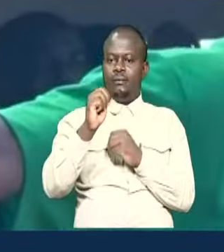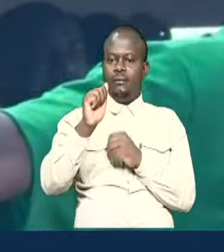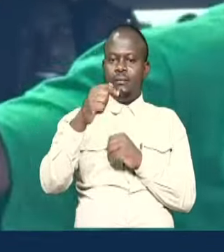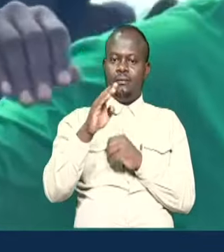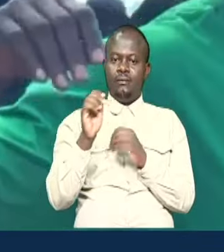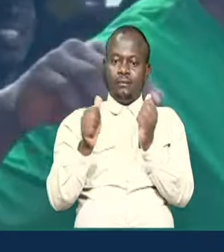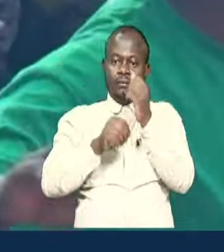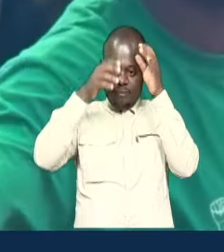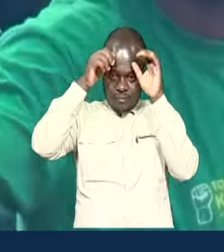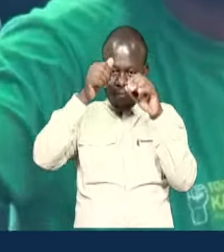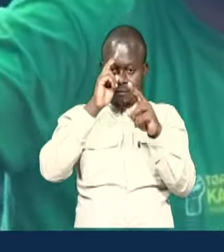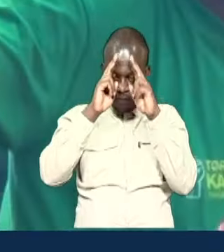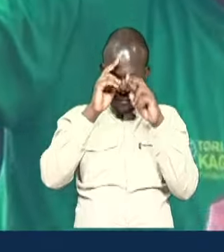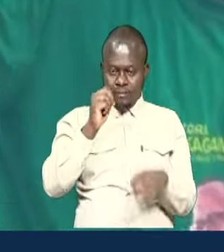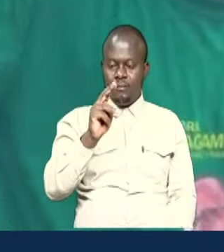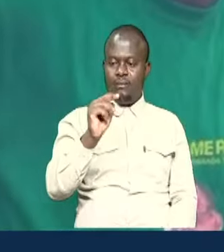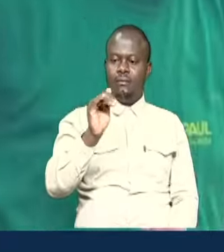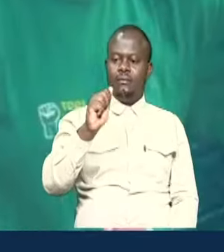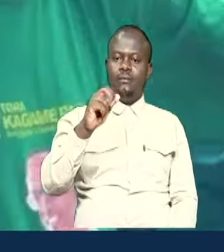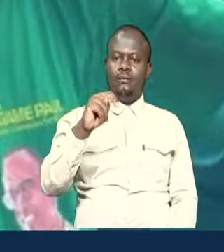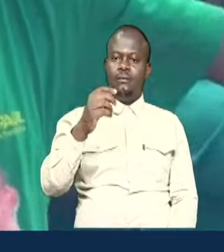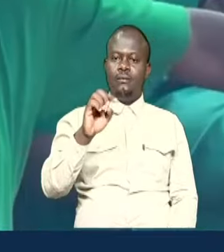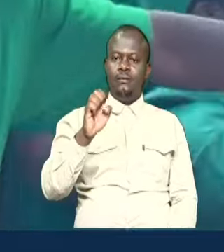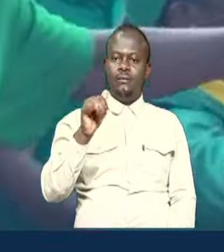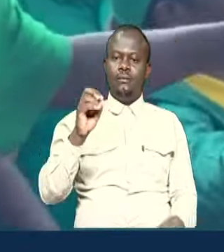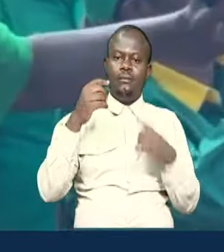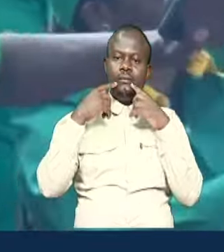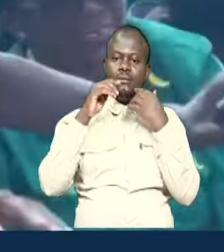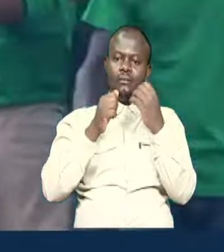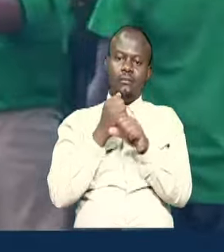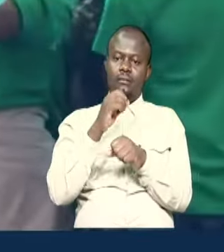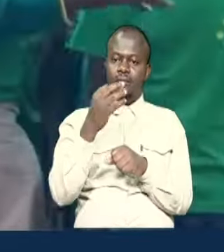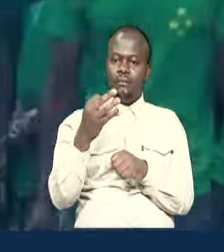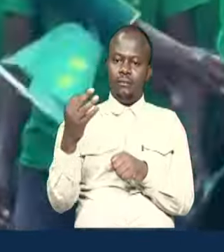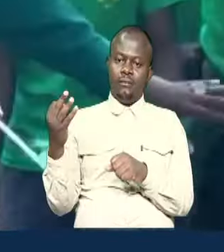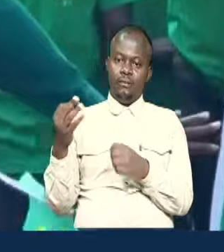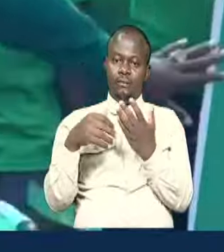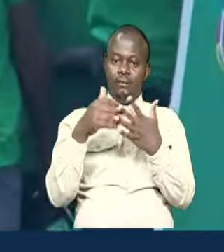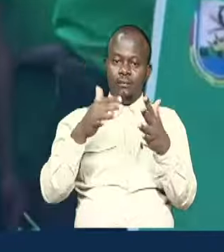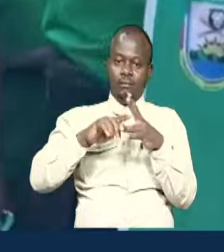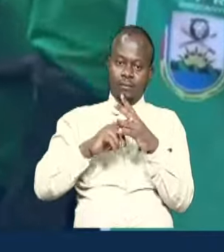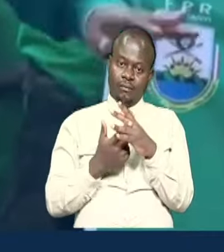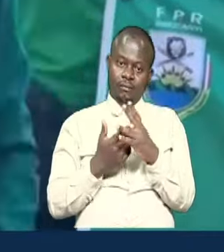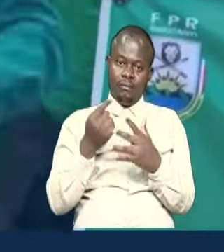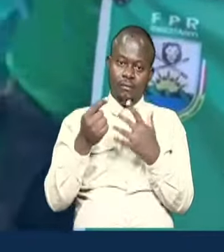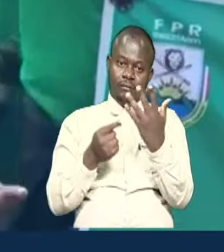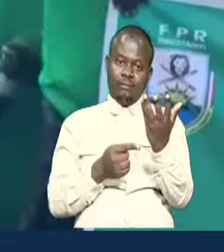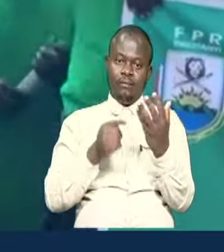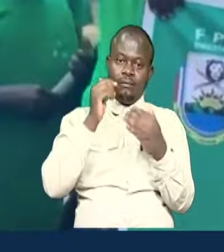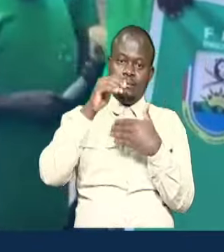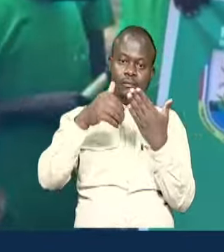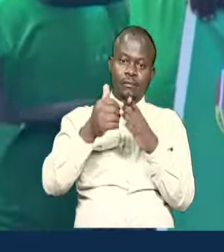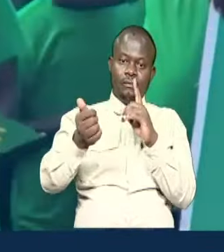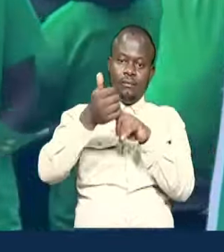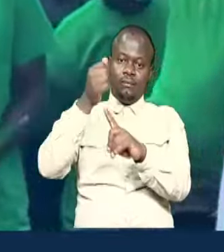Perezida waryo wa mbere Honorable Munyangeho Theogene asobanura ko mu myaka isaga 33 iri shyaka rimaze rishinzwe ibyo byaharaniraga byagezweho ku